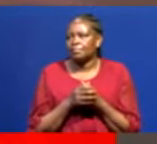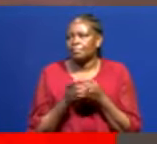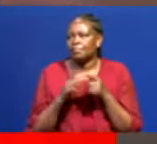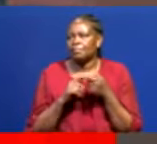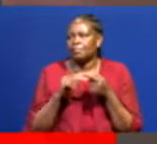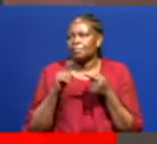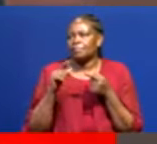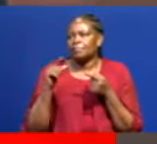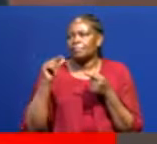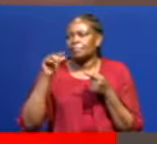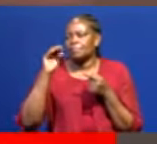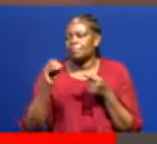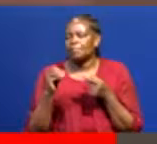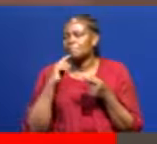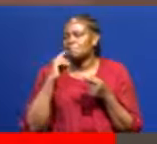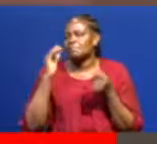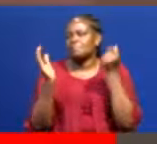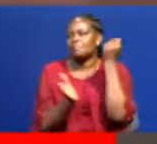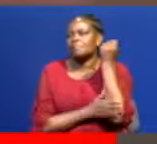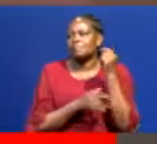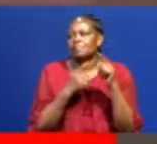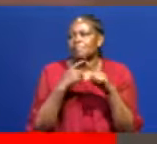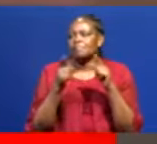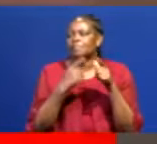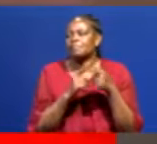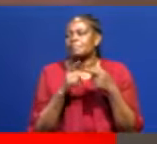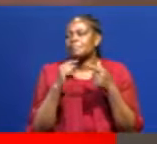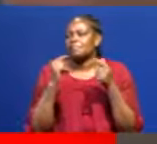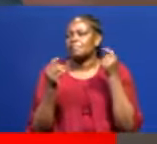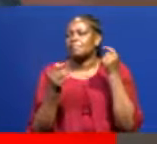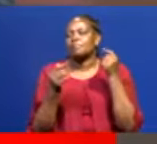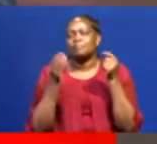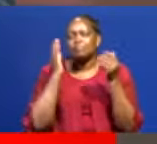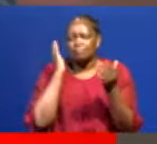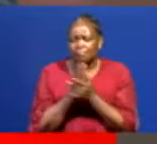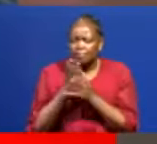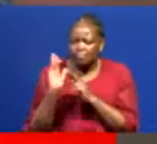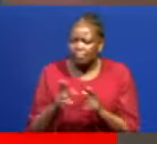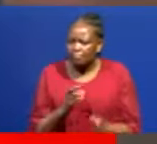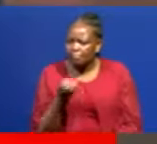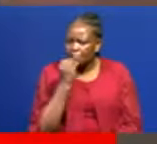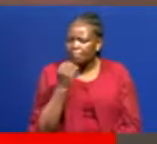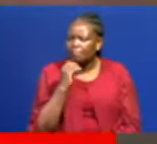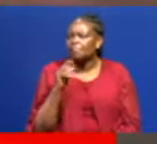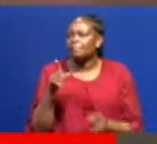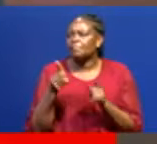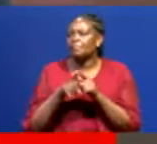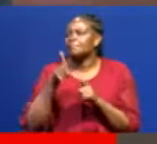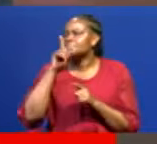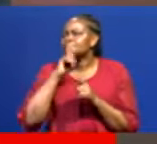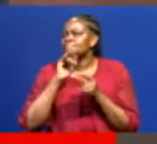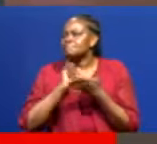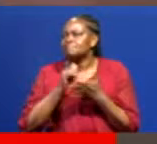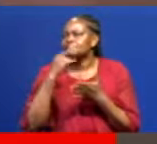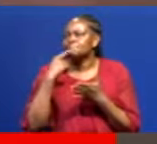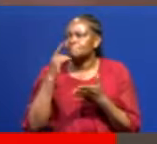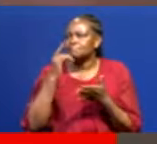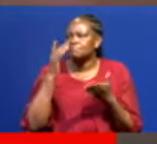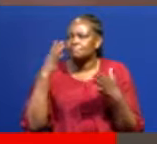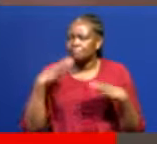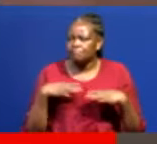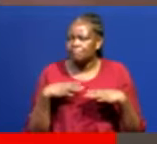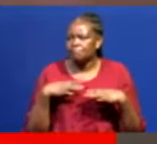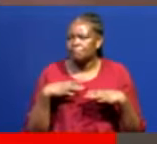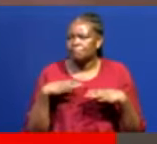GMO, hiyo mahindi ni mbaya. Na kawaida tunakula hiyo DNA kwa beans, na tunaikula pale kwa mahindi. Ndio maana tunajaribu kuwaelezea